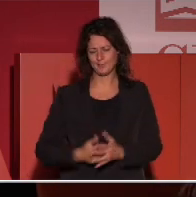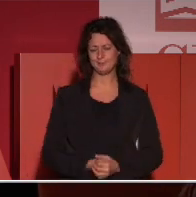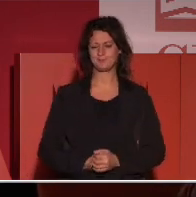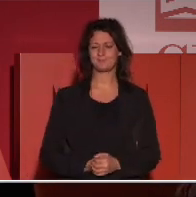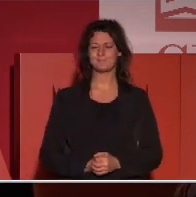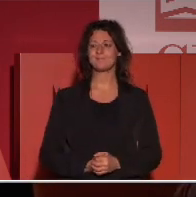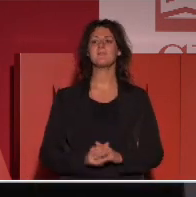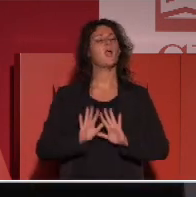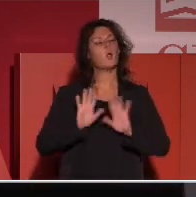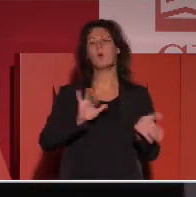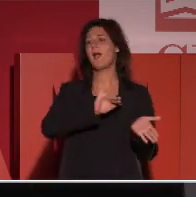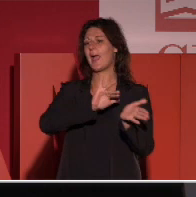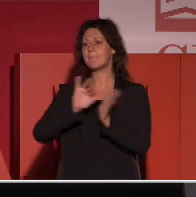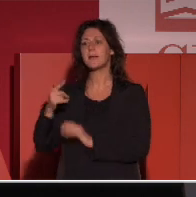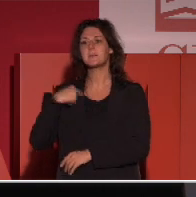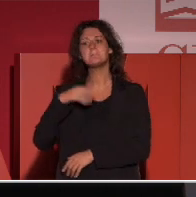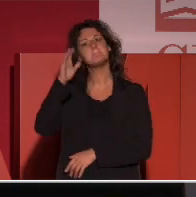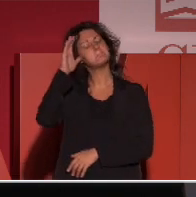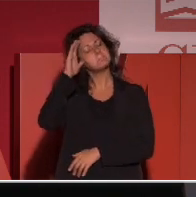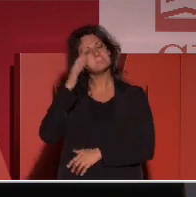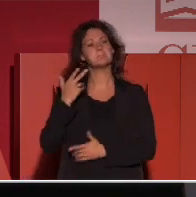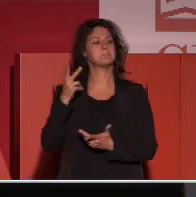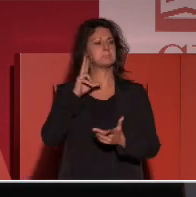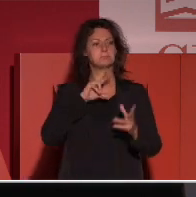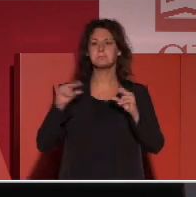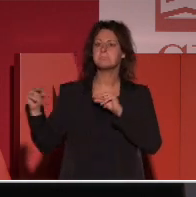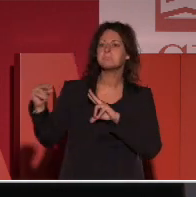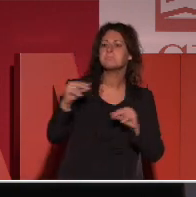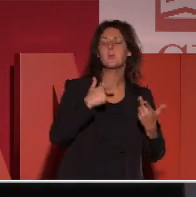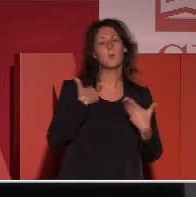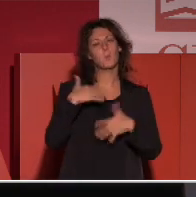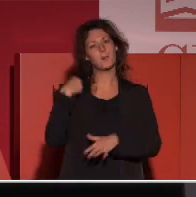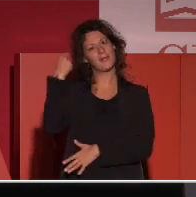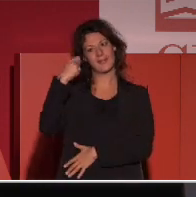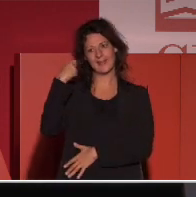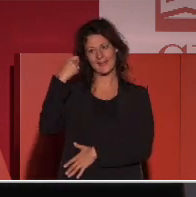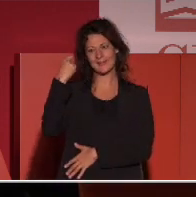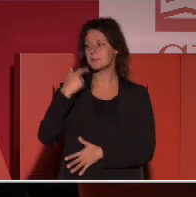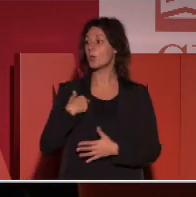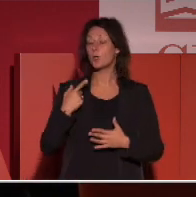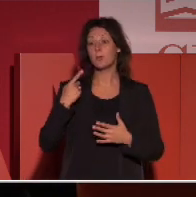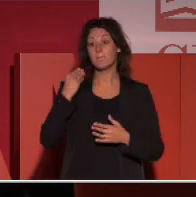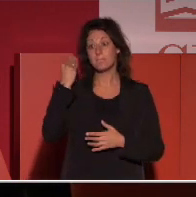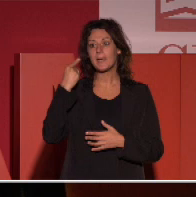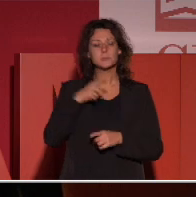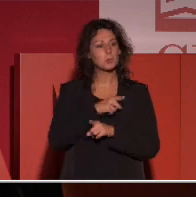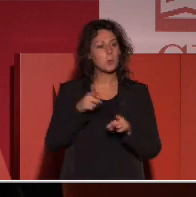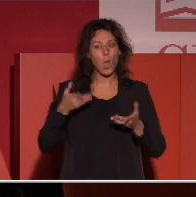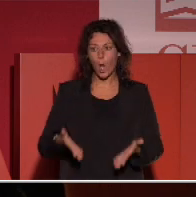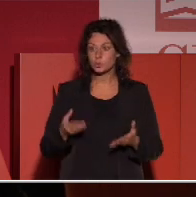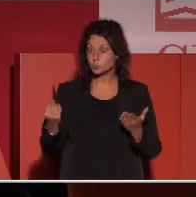profondità e insieme credo che italo calvino sarebbe stato contento di quello che è successo qui oggi perché c'è stata una capacità